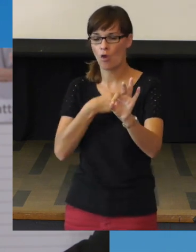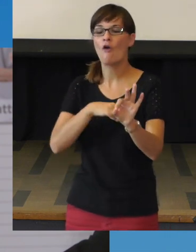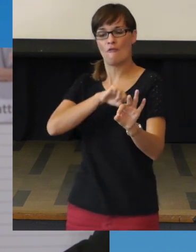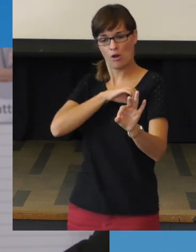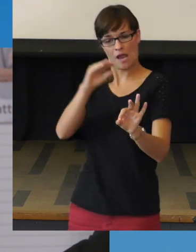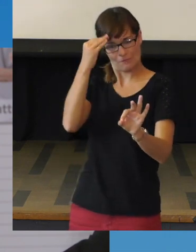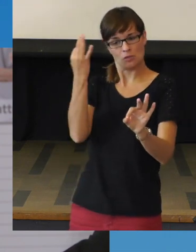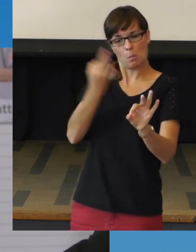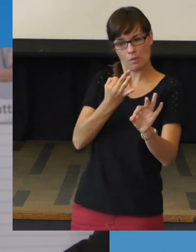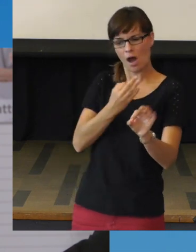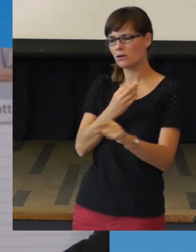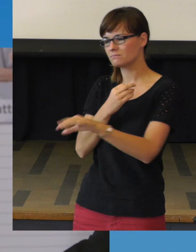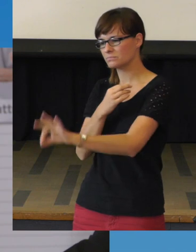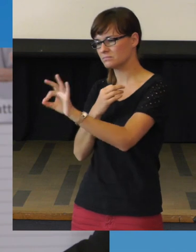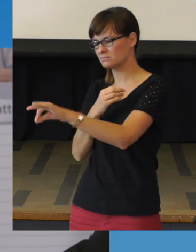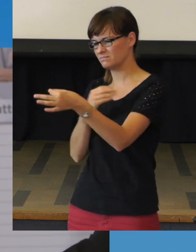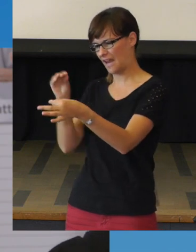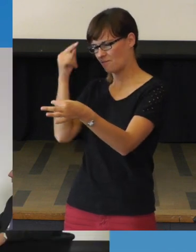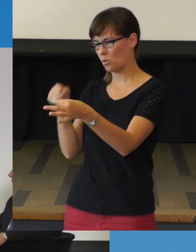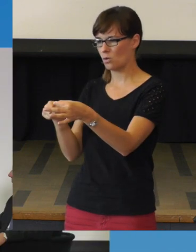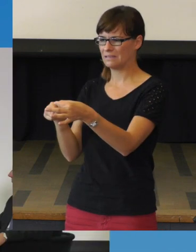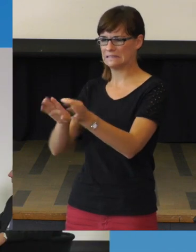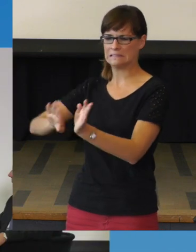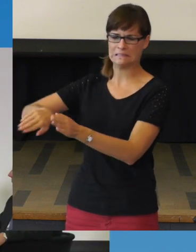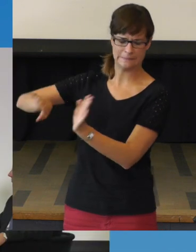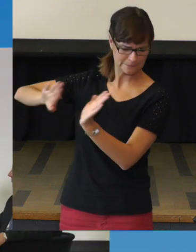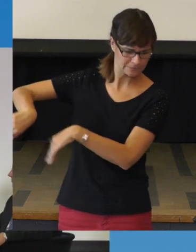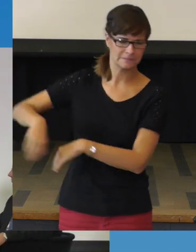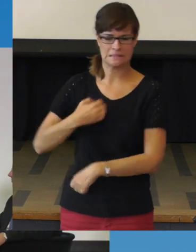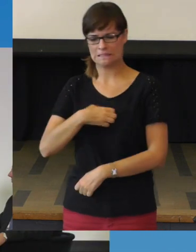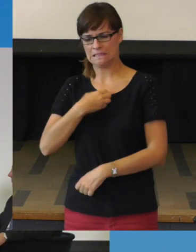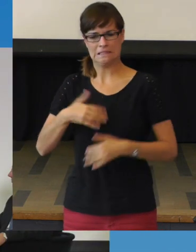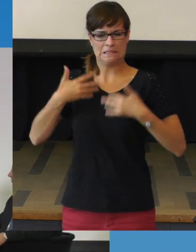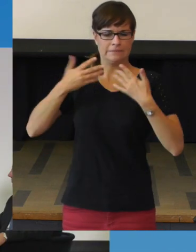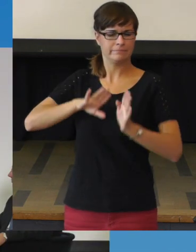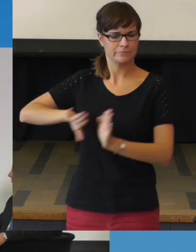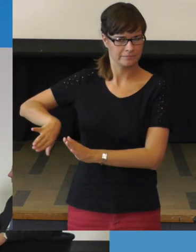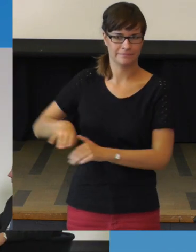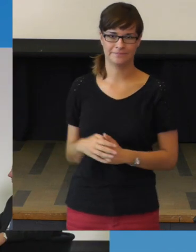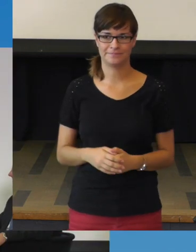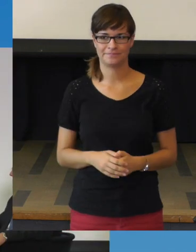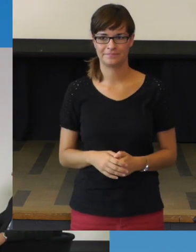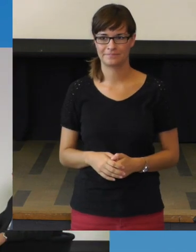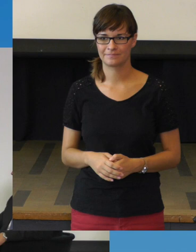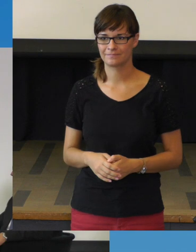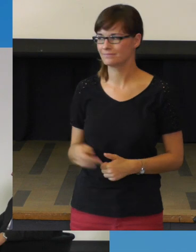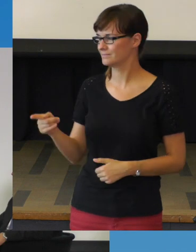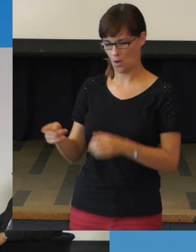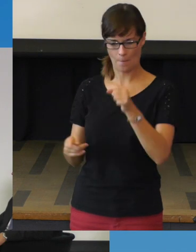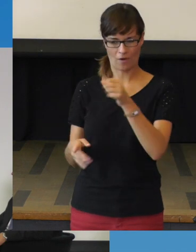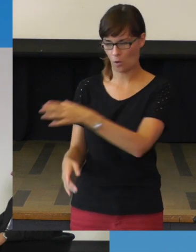hilft einen. Und das wollte ich noch ergänzen. Ich kriege das Mikro wieder, das bin ich nicht gewöhnt.